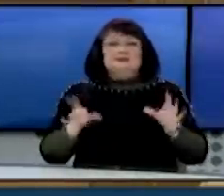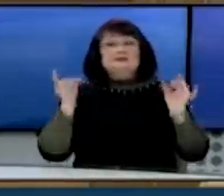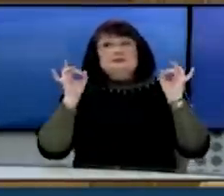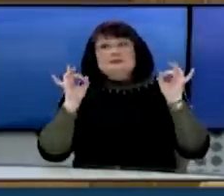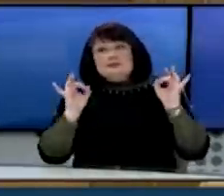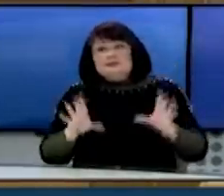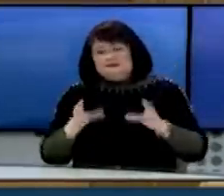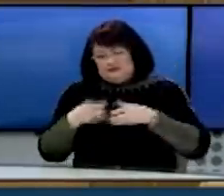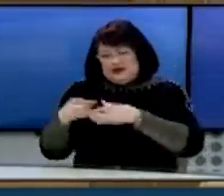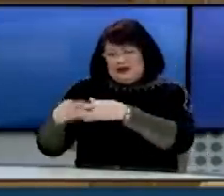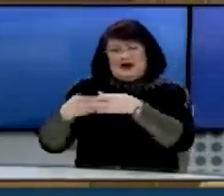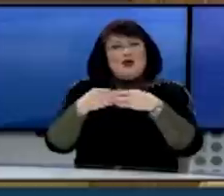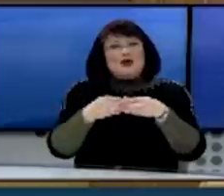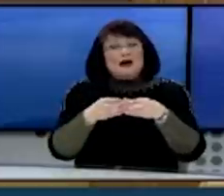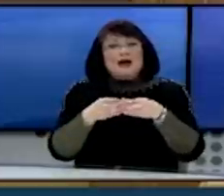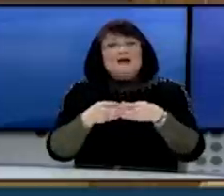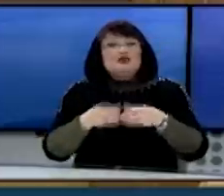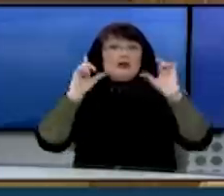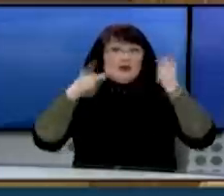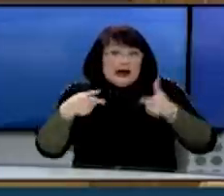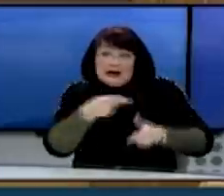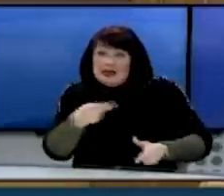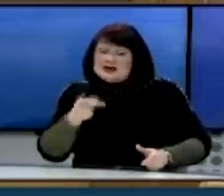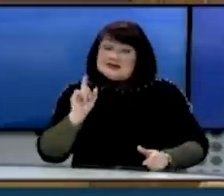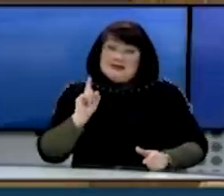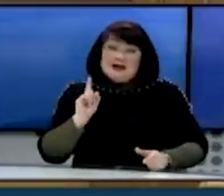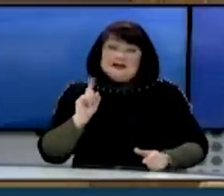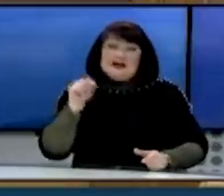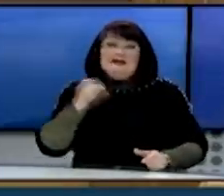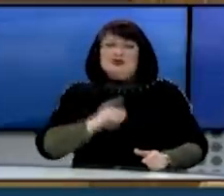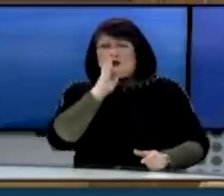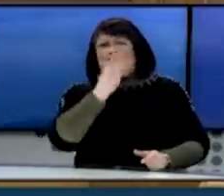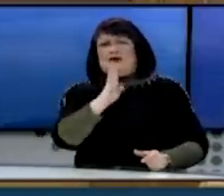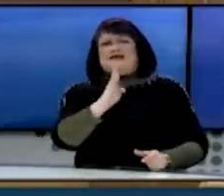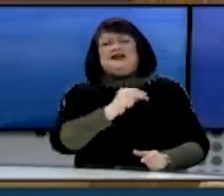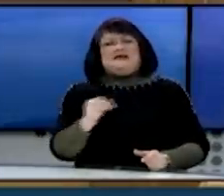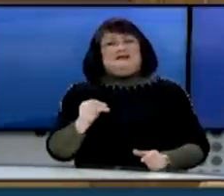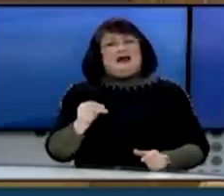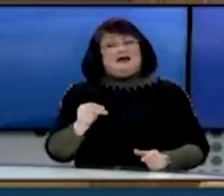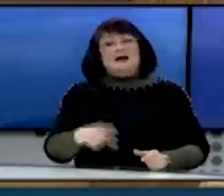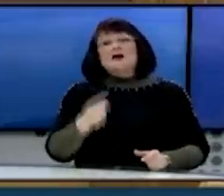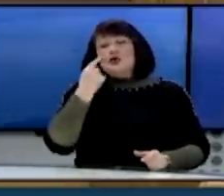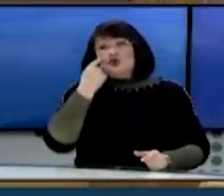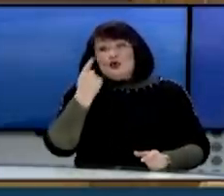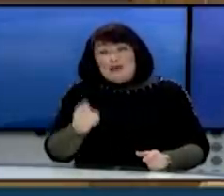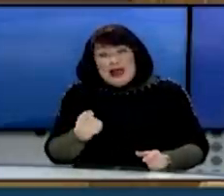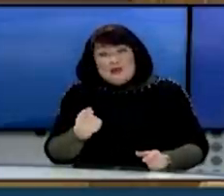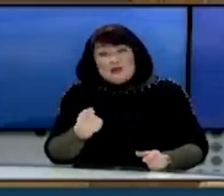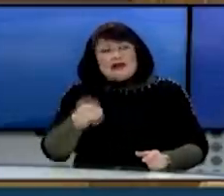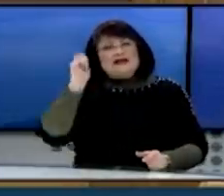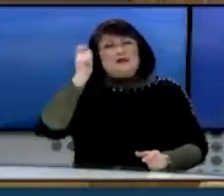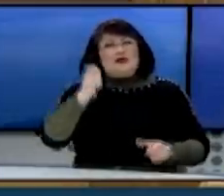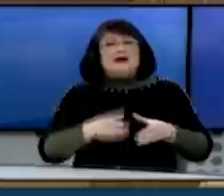κανένα συλλογικό όργανο, δεν είναι δημοκρατία, είναι η μέγιστη υποκρισία. Και αυτό το βλέπουμε στα άλλα